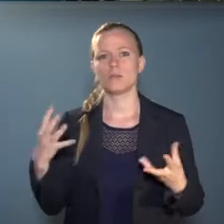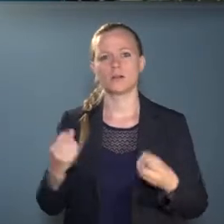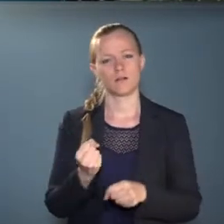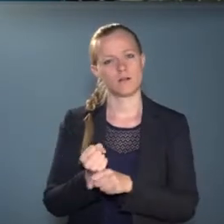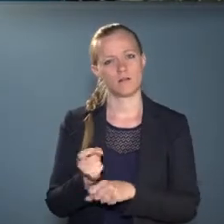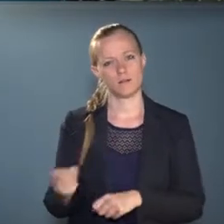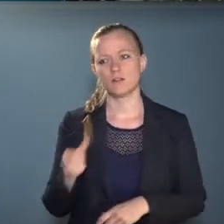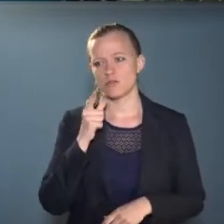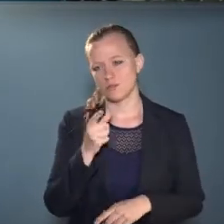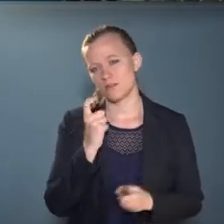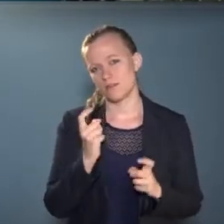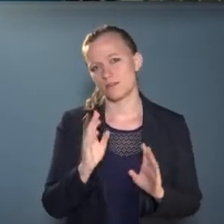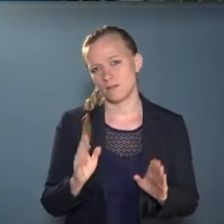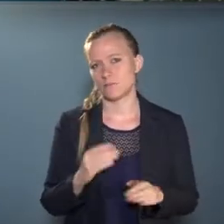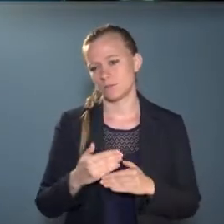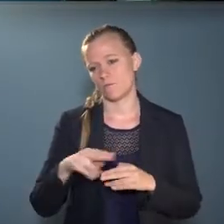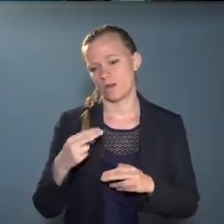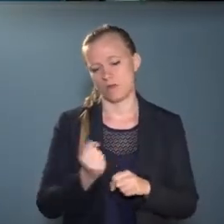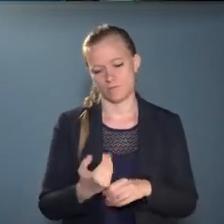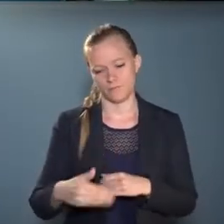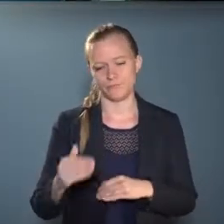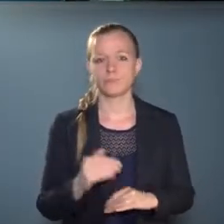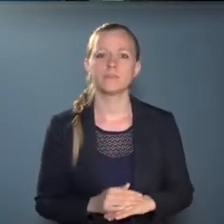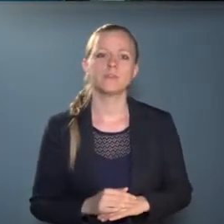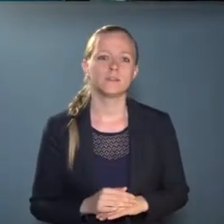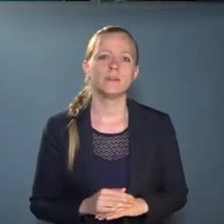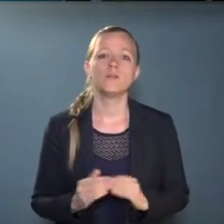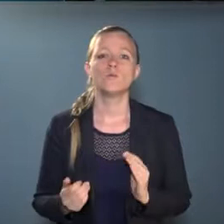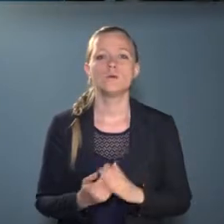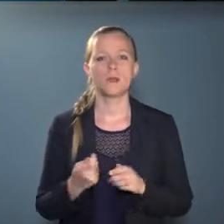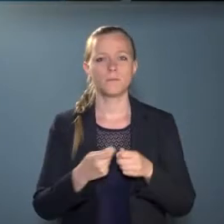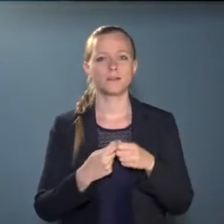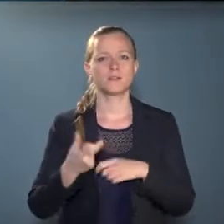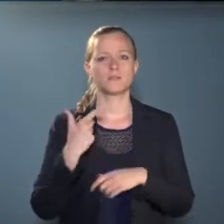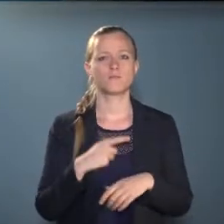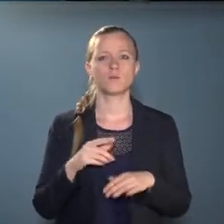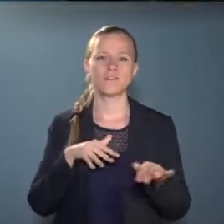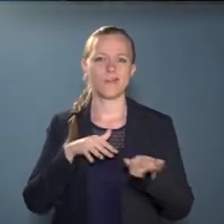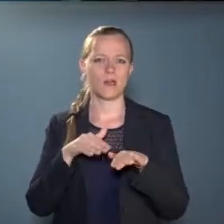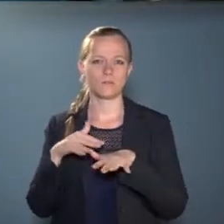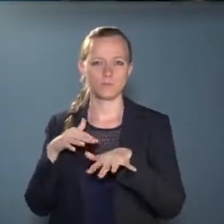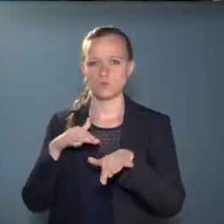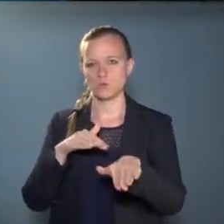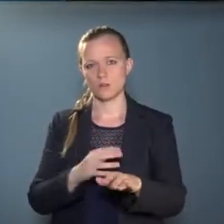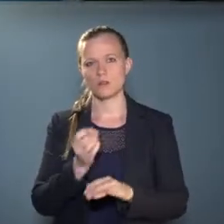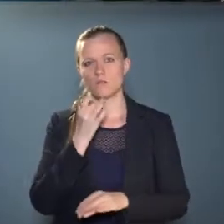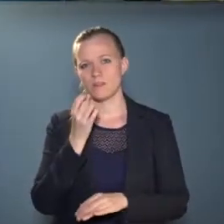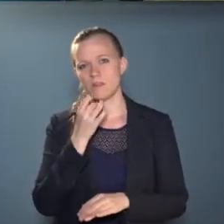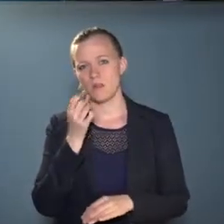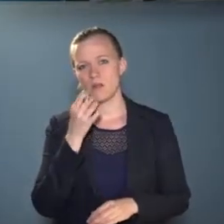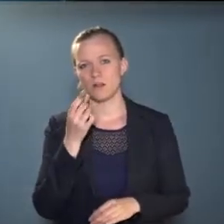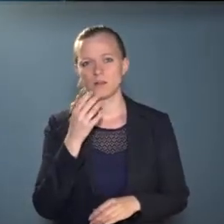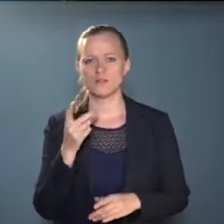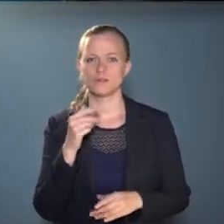és hát fognak is remények szerint végez. Ismét megszervezték a járművek, a speciális,